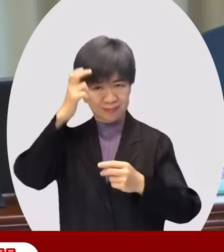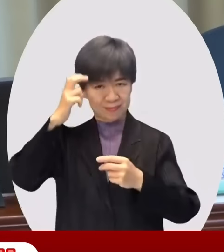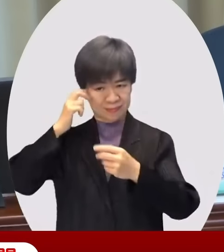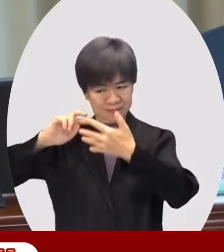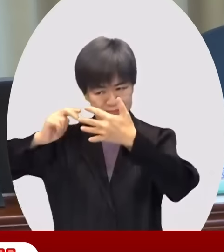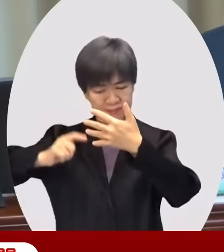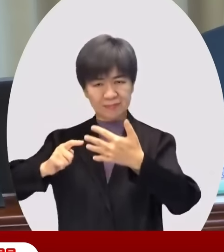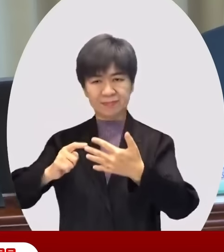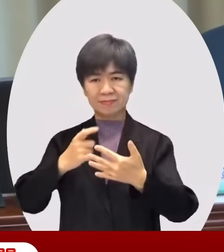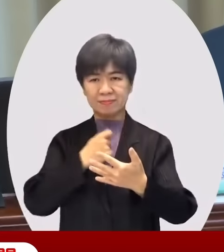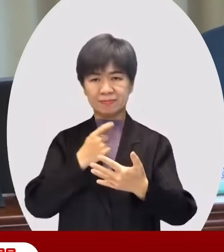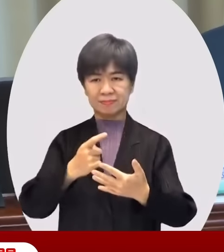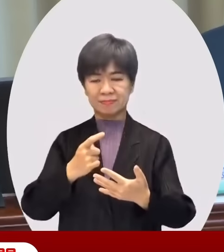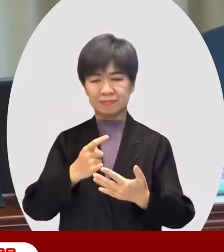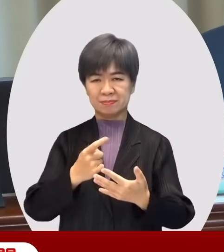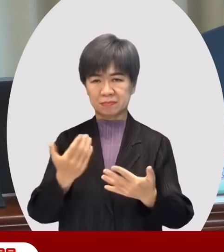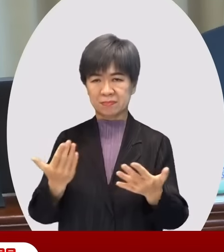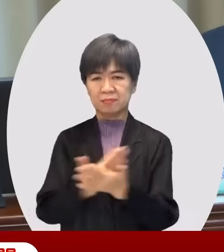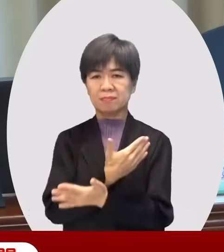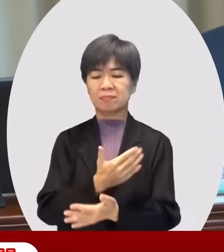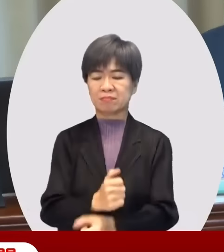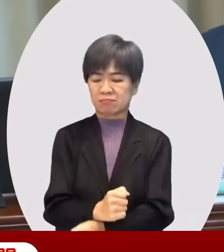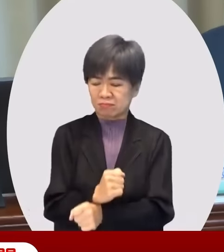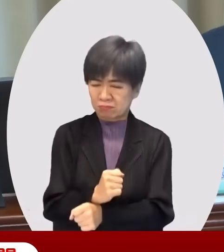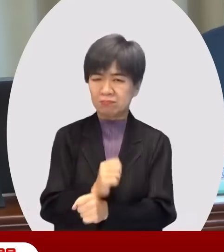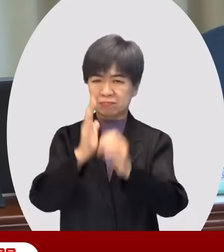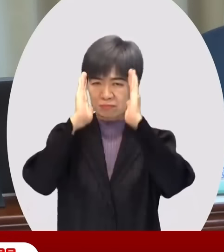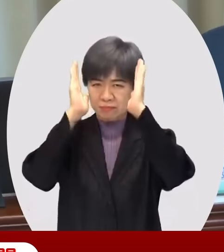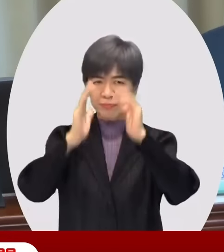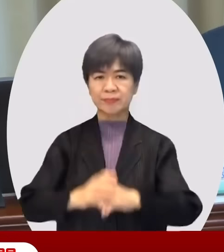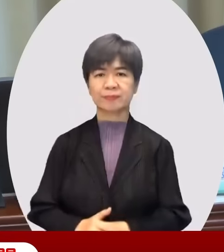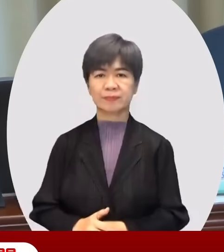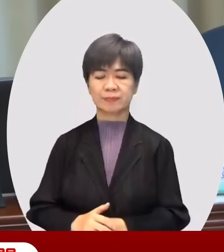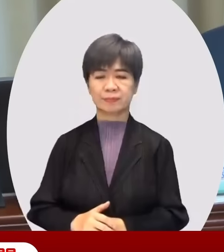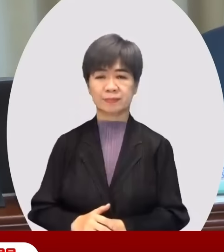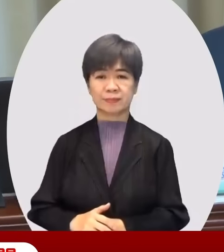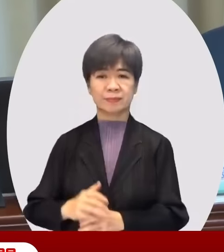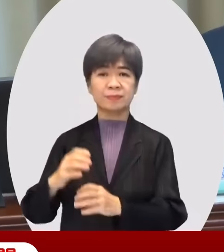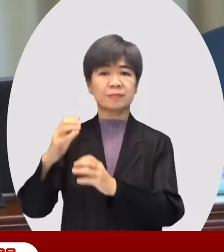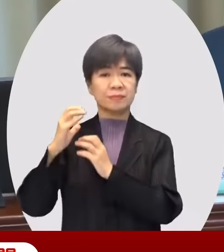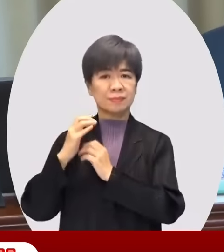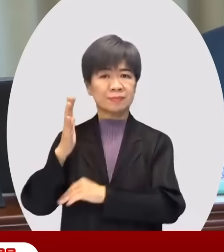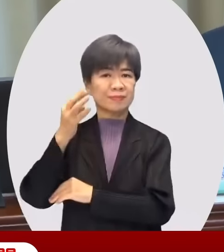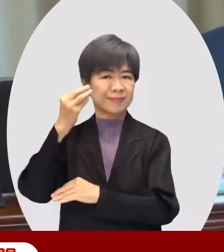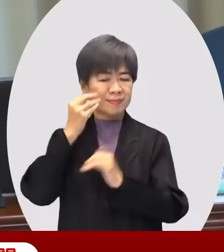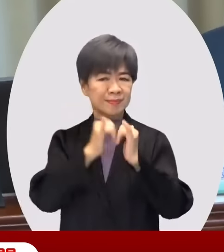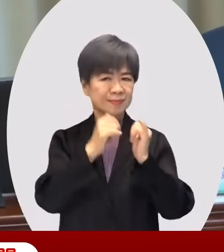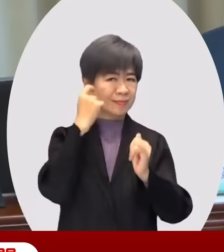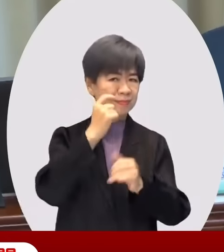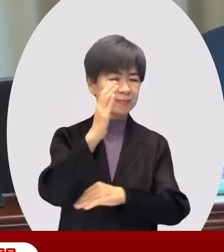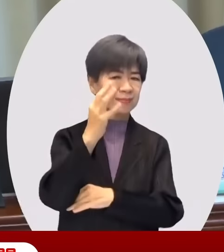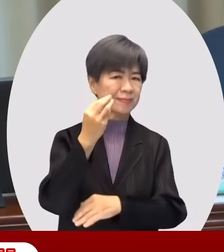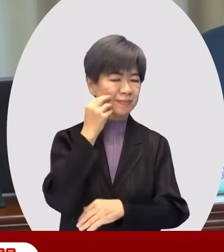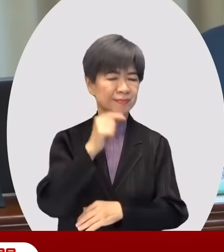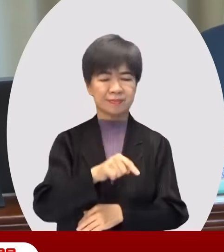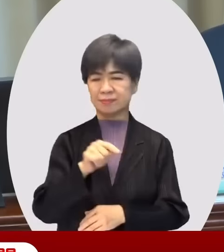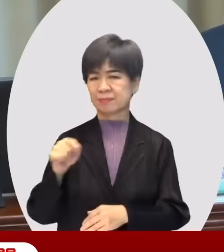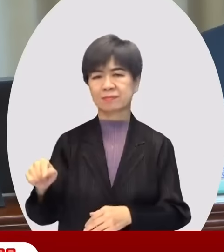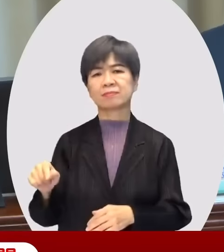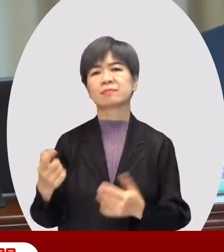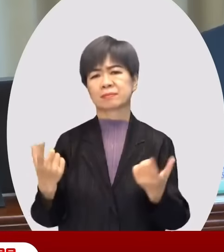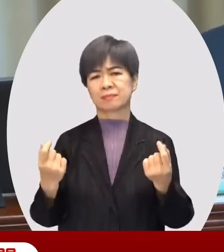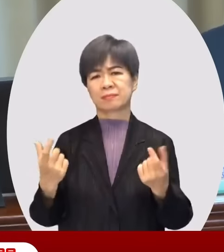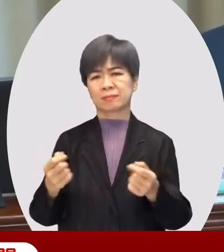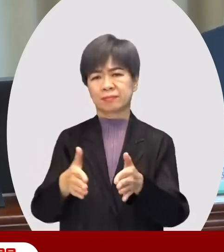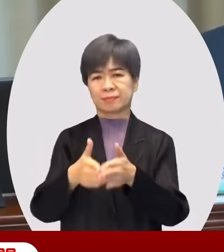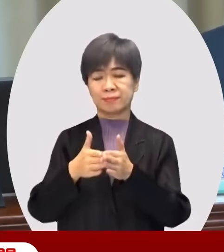的权利关系的时候，要慎重为之。那尤其是在责任政治跟民意政治的要求之上。那所以之所以